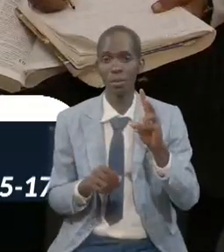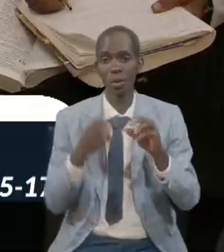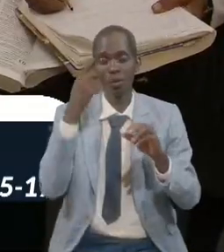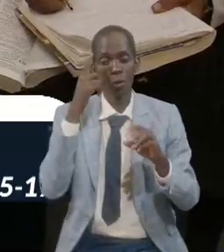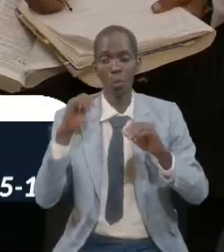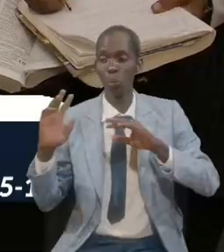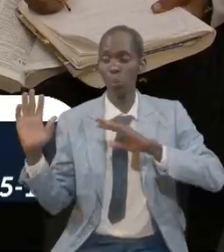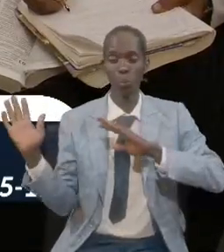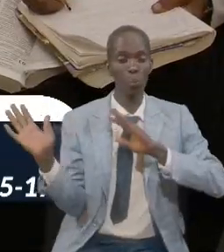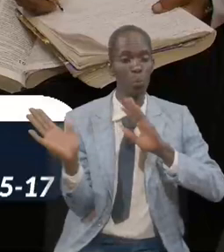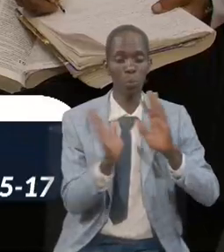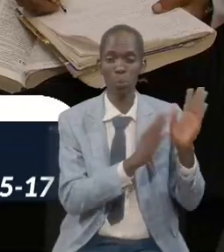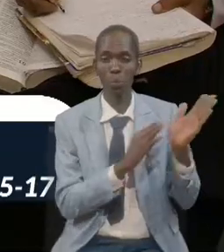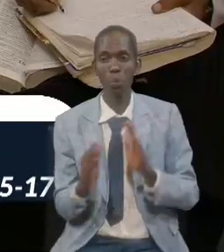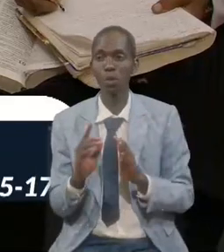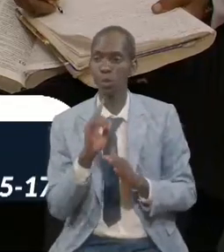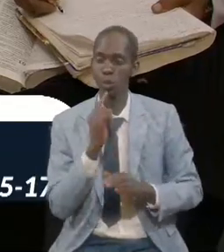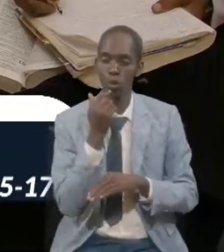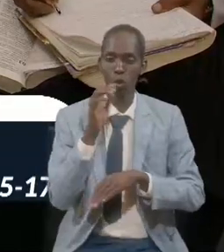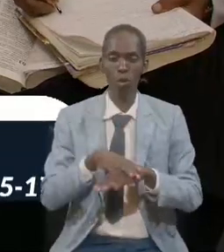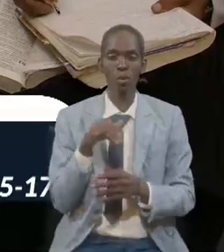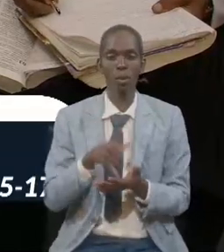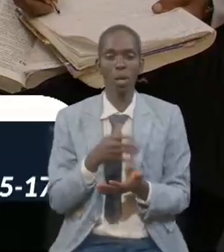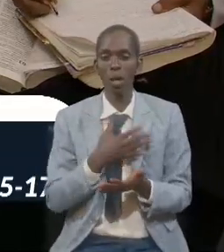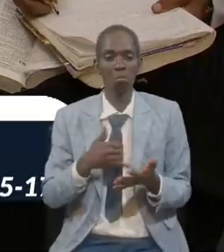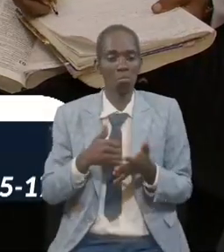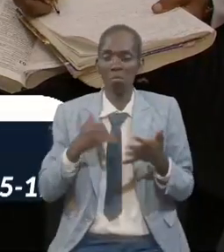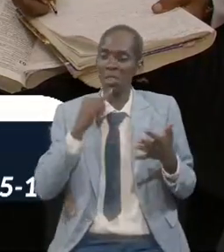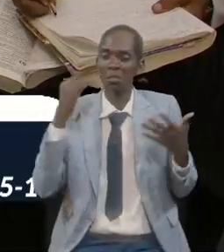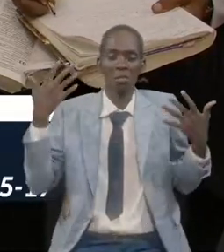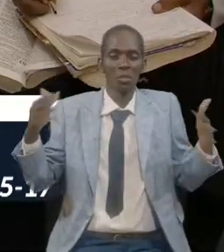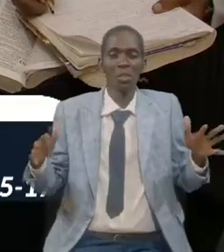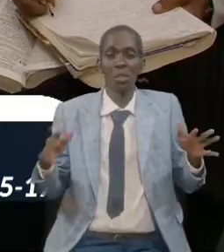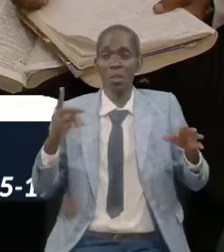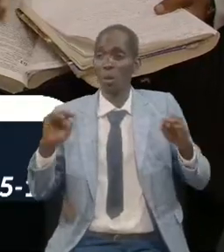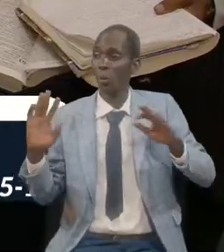lorsqu'un vent passe sur elle, elle n'est plus.